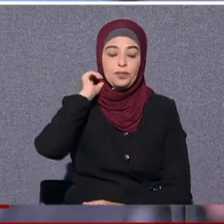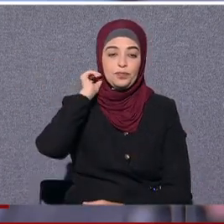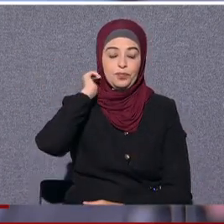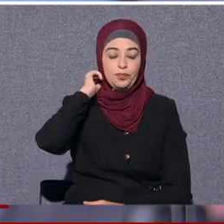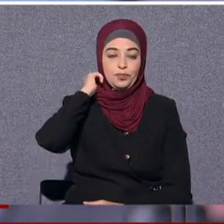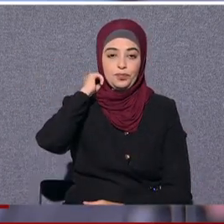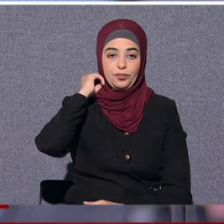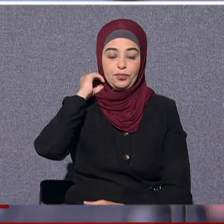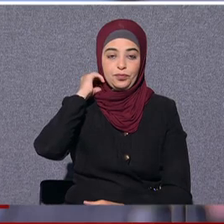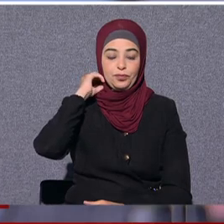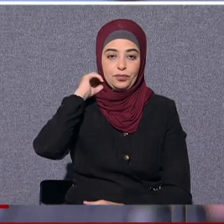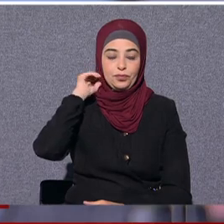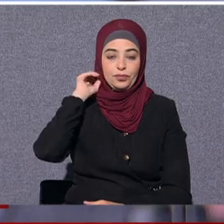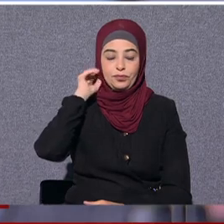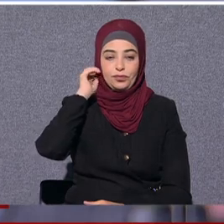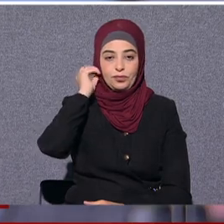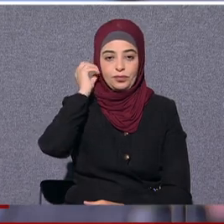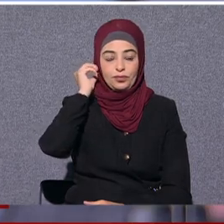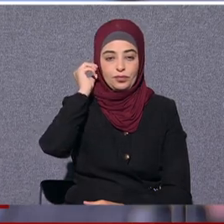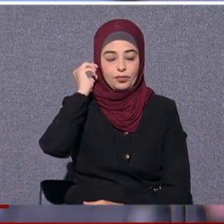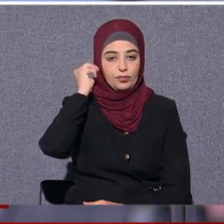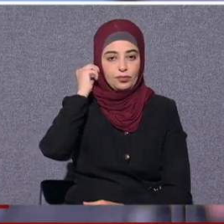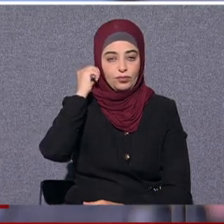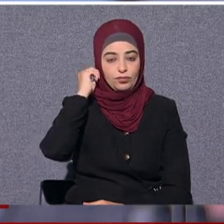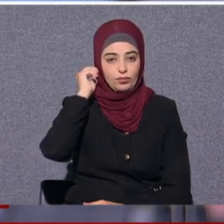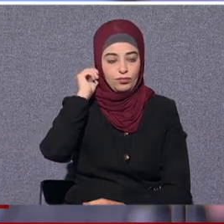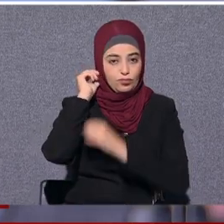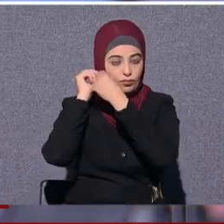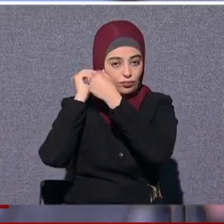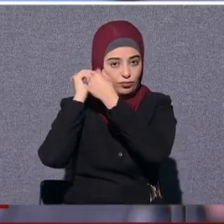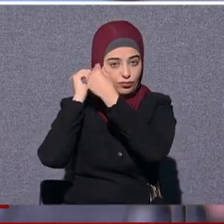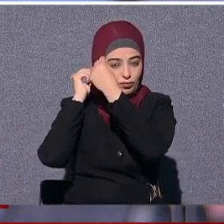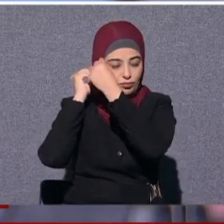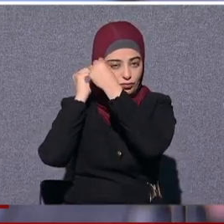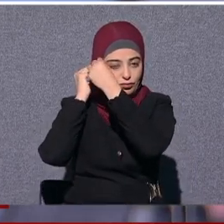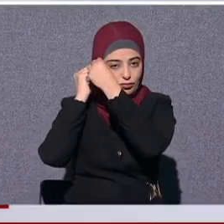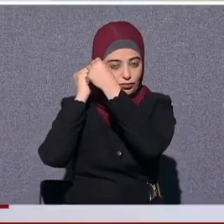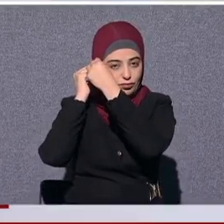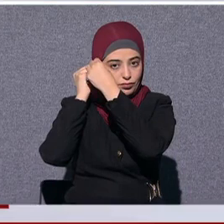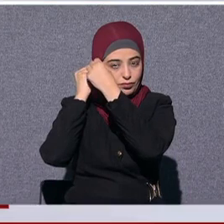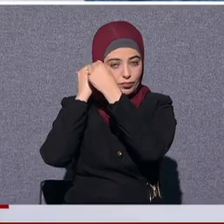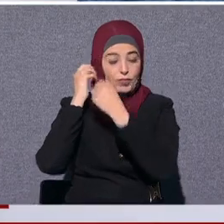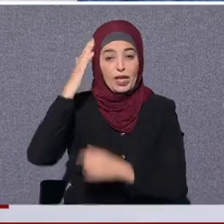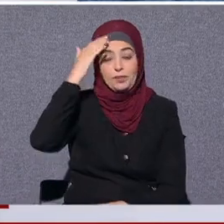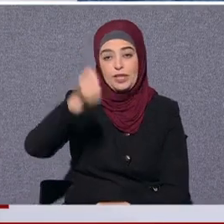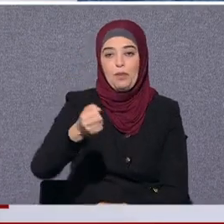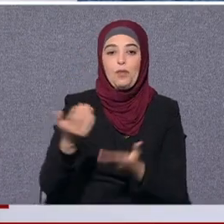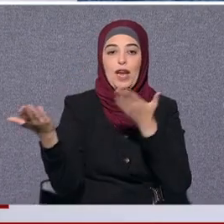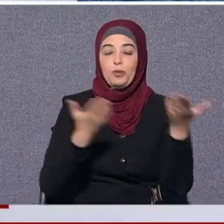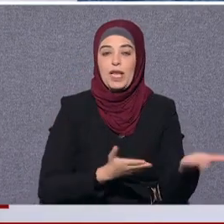التي ستشملها العينات العشوائية في العقبة؟ مساء الخير أولا، ويعطيكم العافية وشكرا لقناة